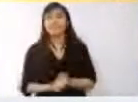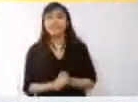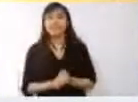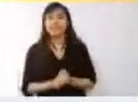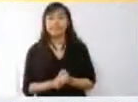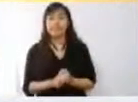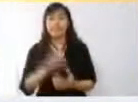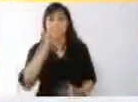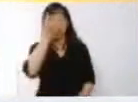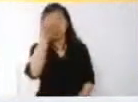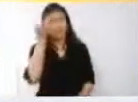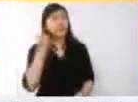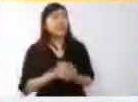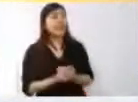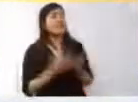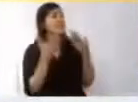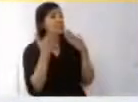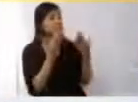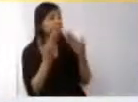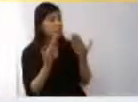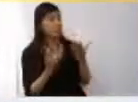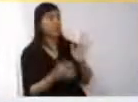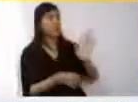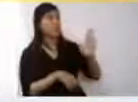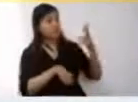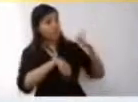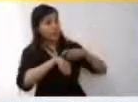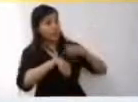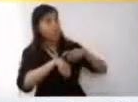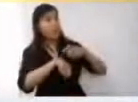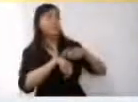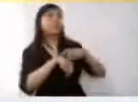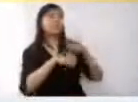Good morning, Secretary Roque. On air na po tayo.